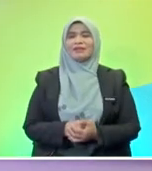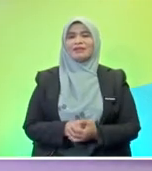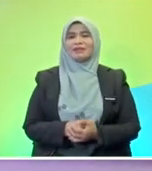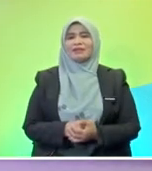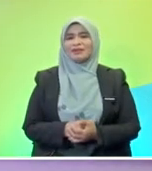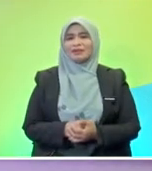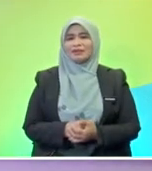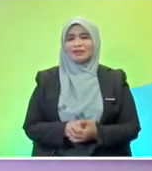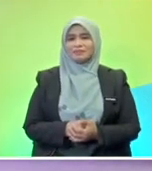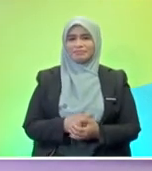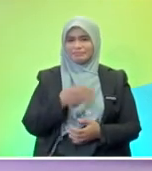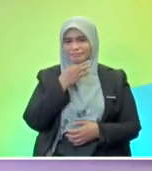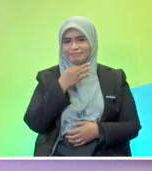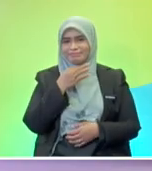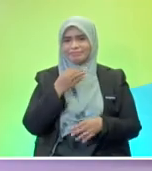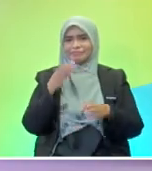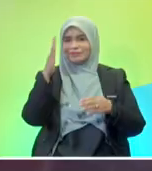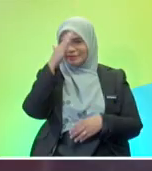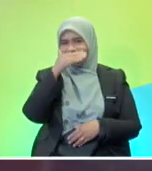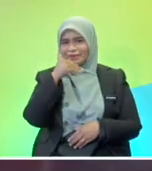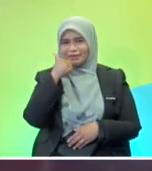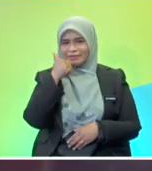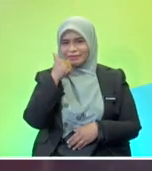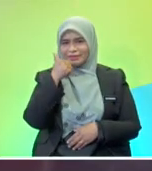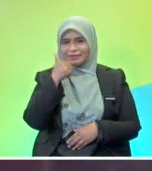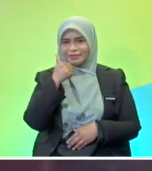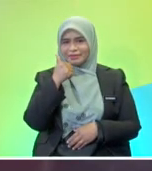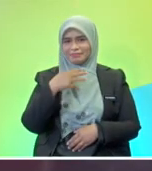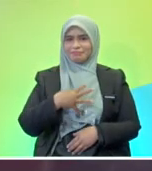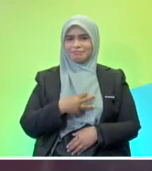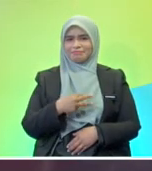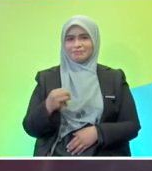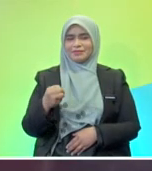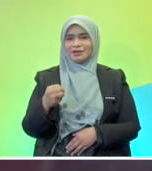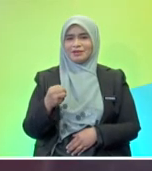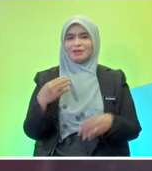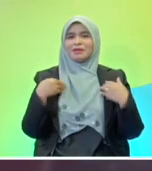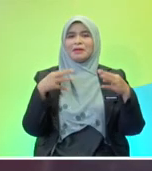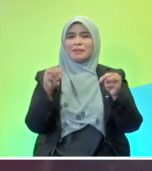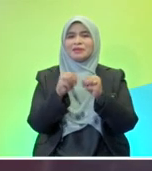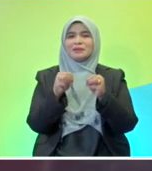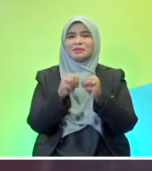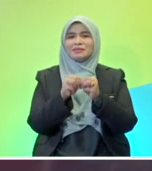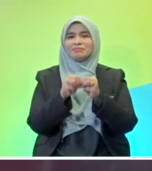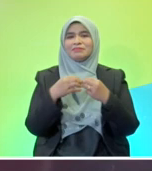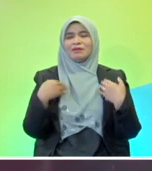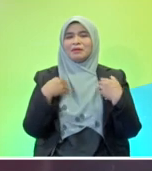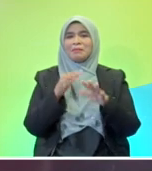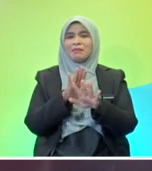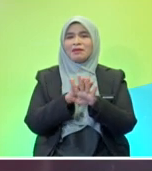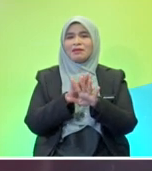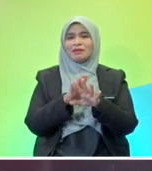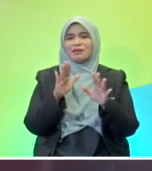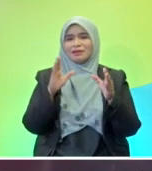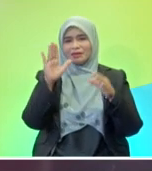boneka? Cantiknya. Menariklah boneka-boneka cikgu. Ada macam-macam cikgu. Ada banyak boneka yang cikgu